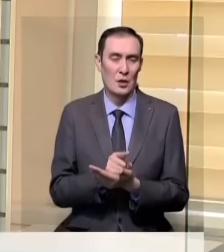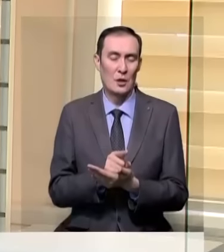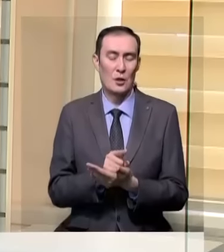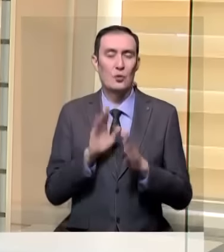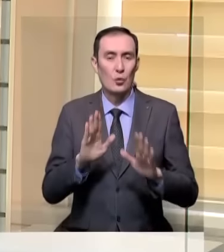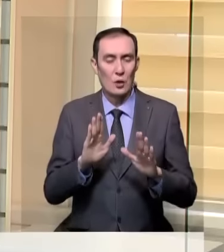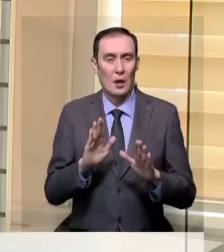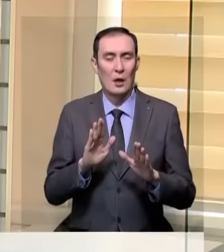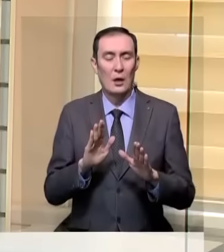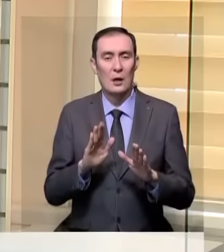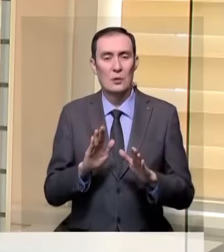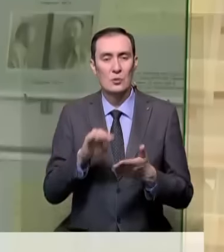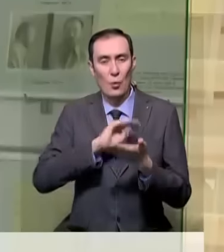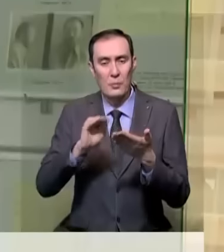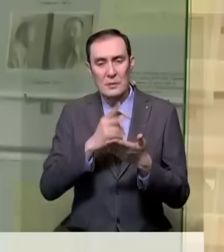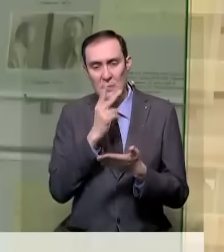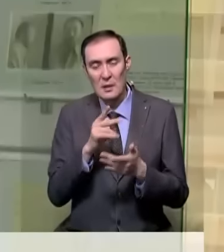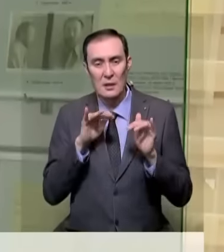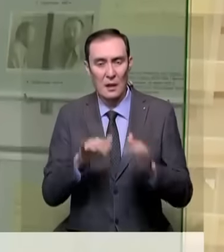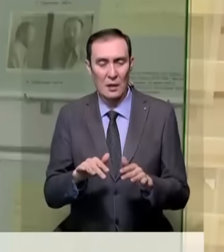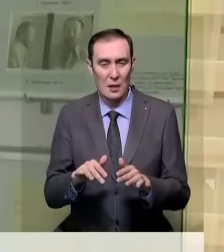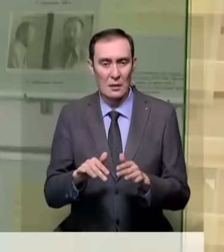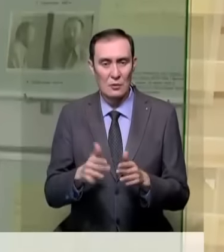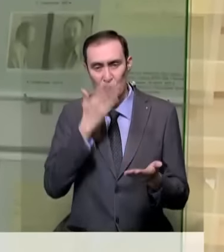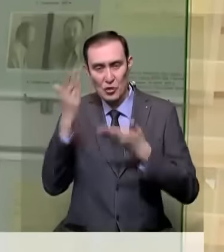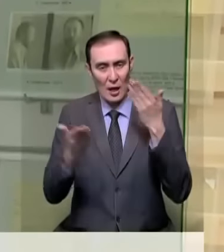только ознакомиться с описями дел. То есть